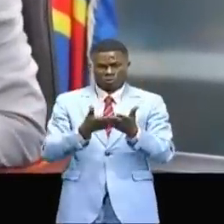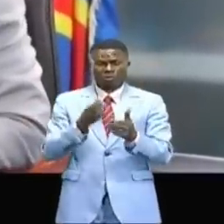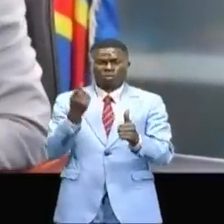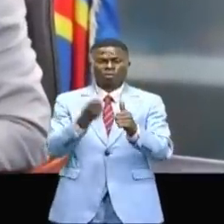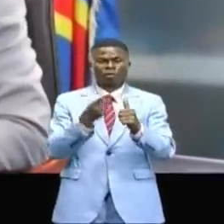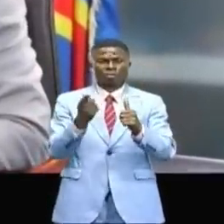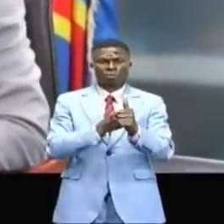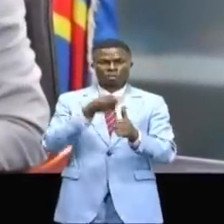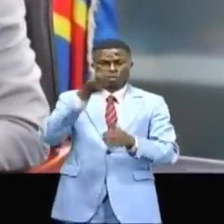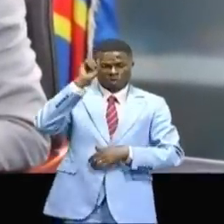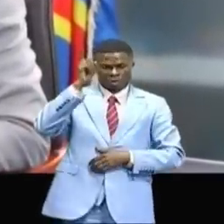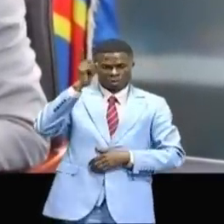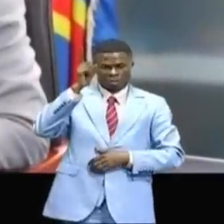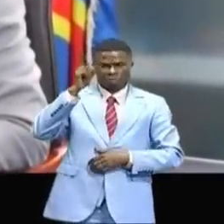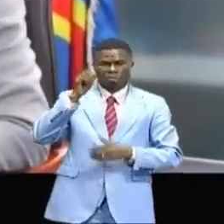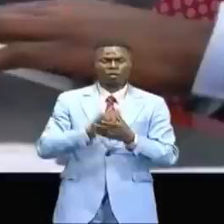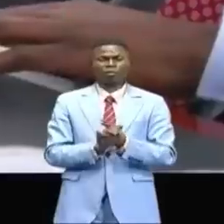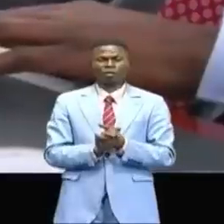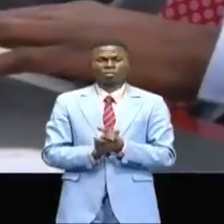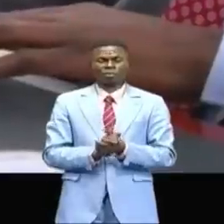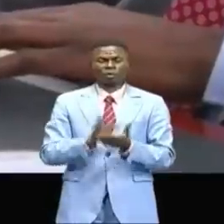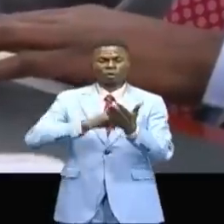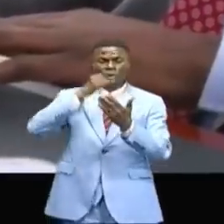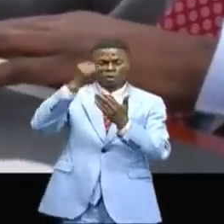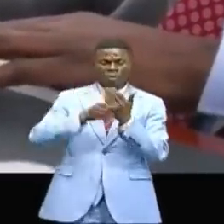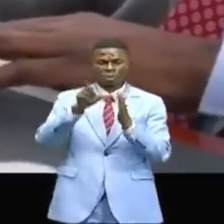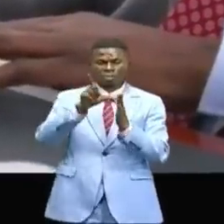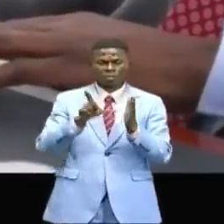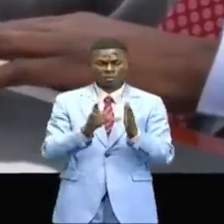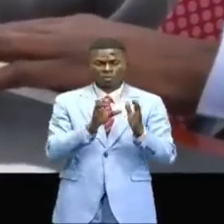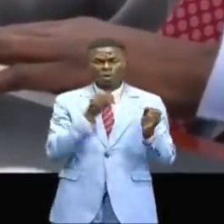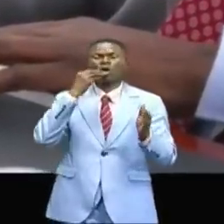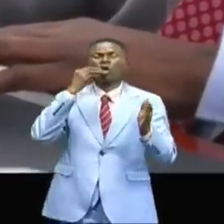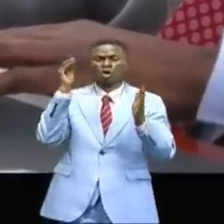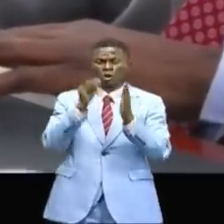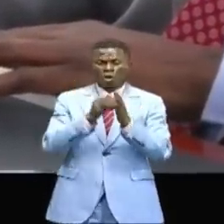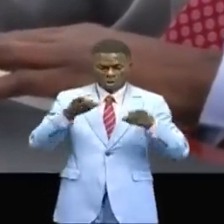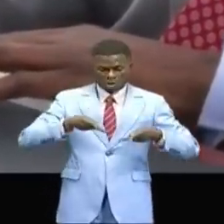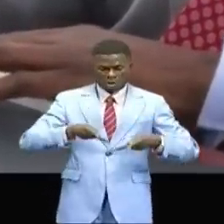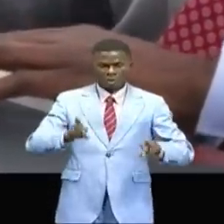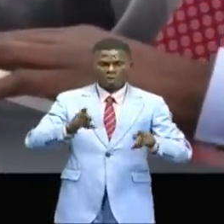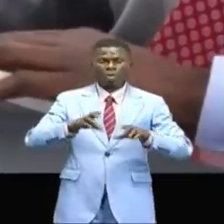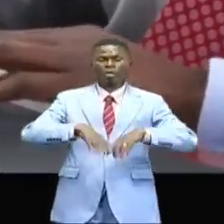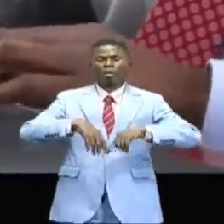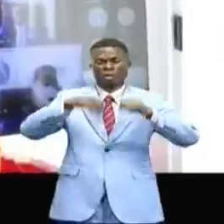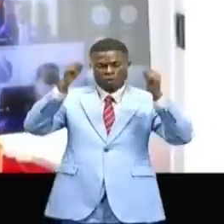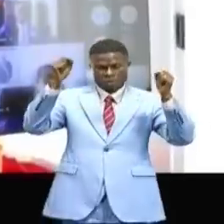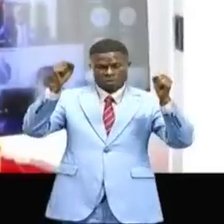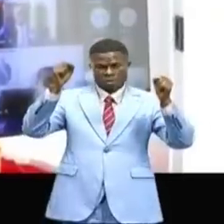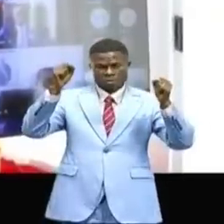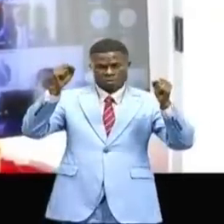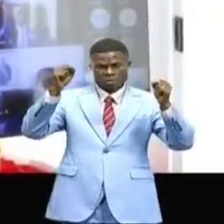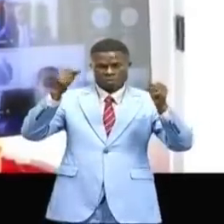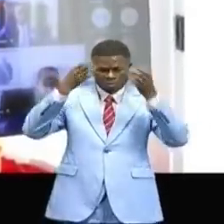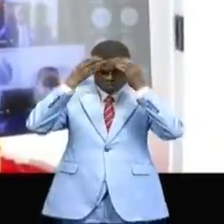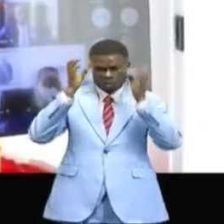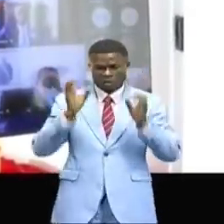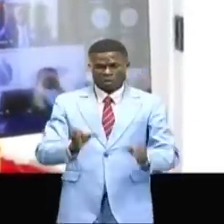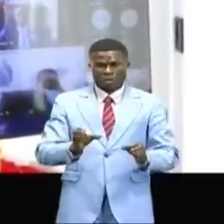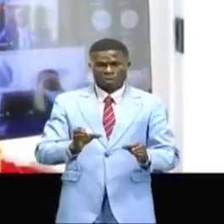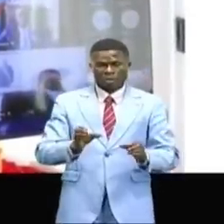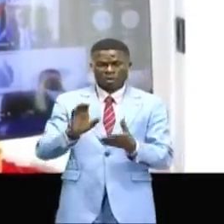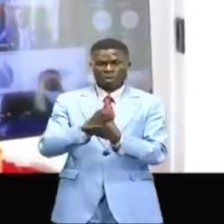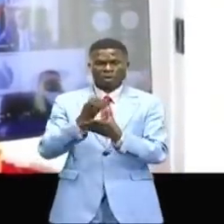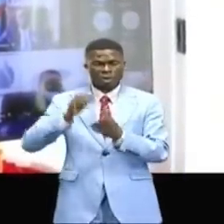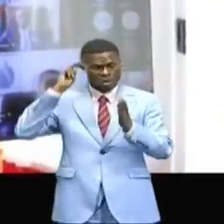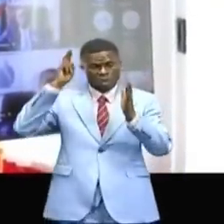s'agit respectivement de un projet de loi d'ordonnance autorisant la ratification de la convention entre le